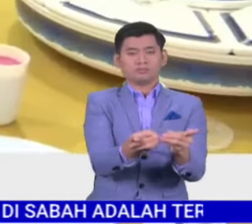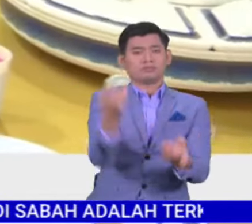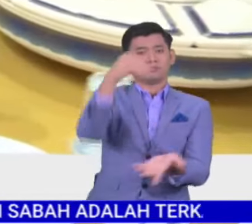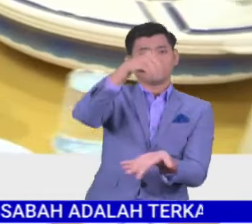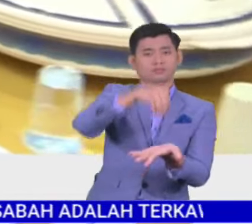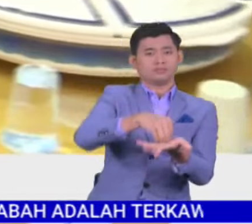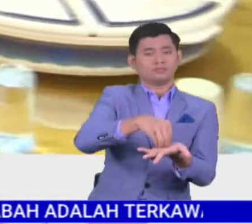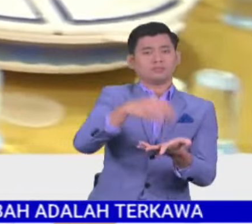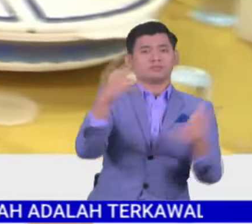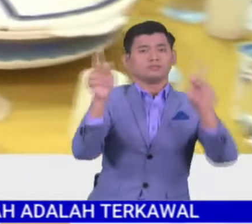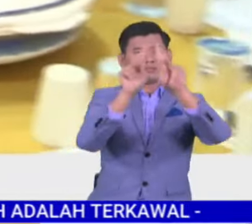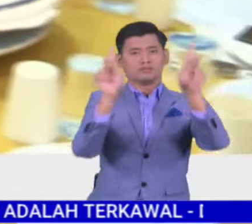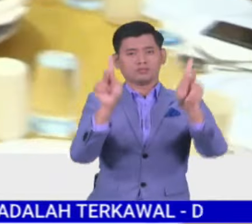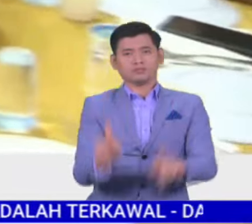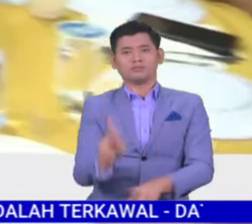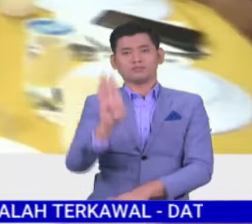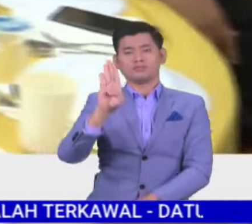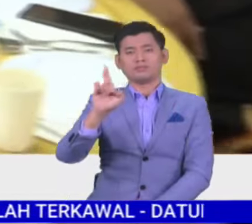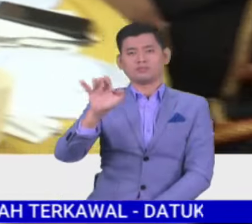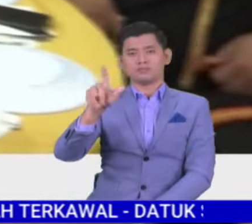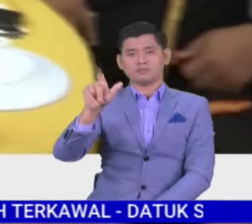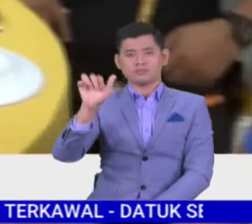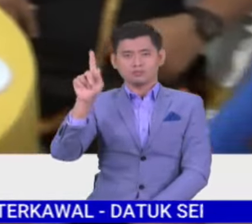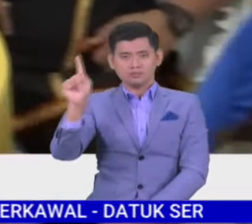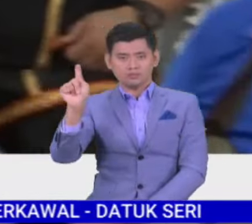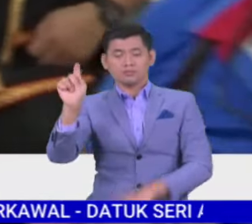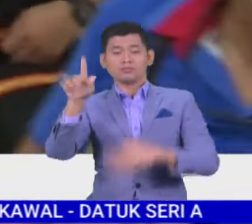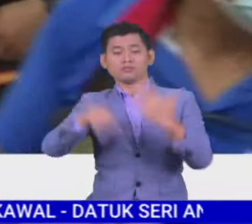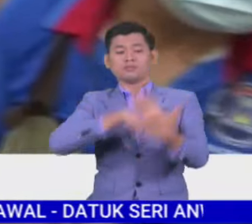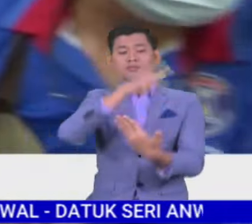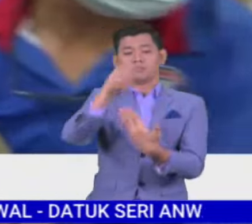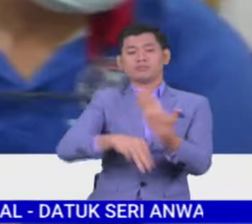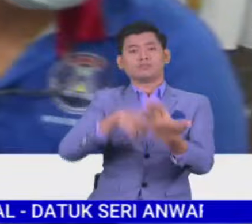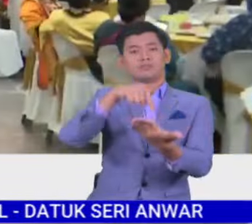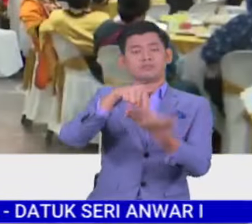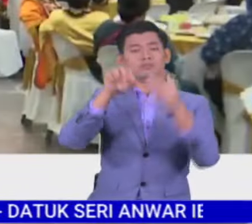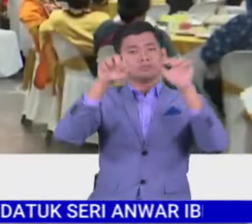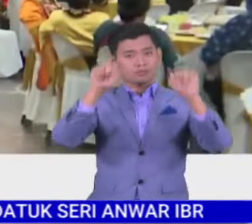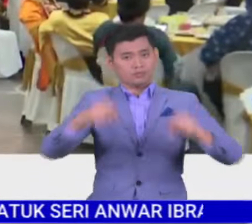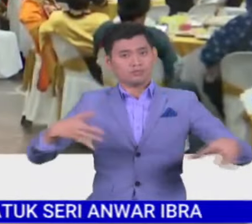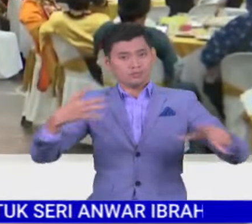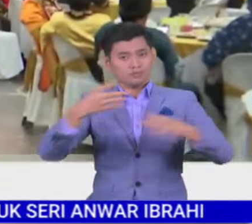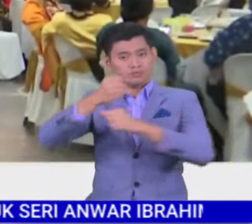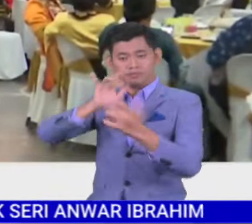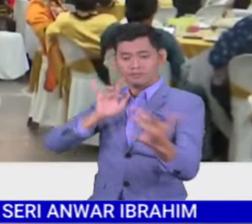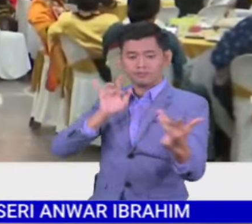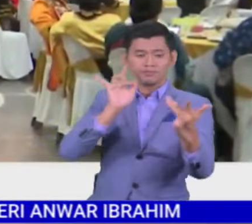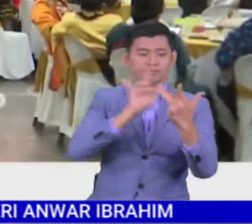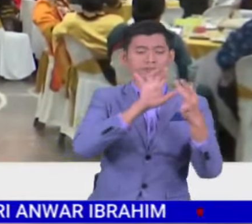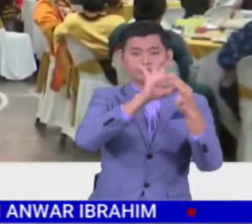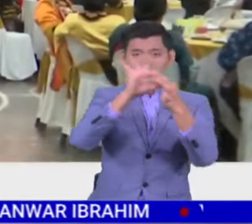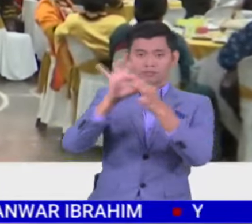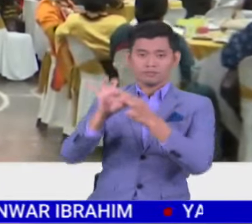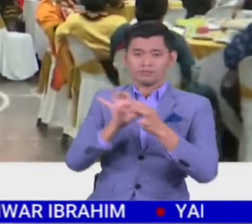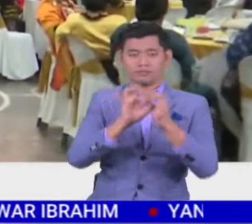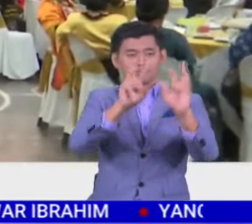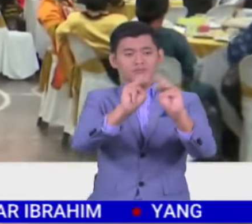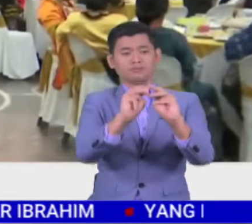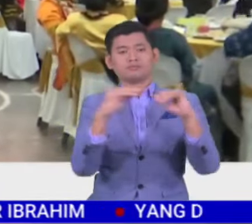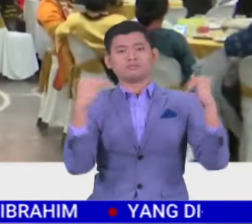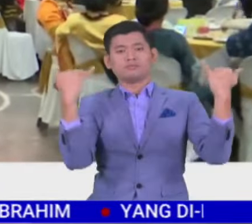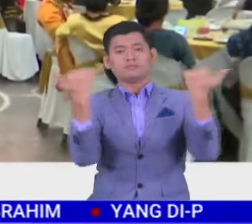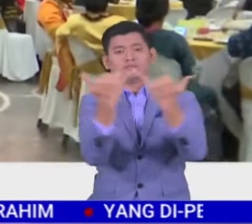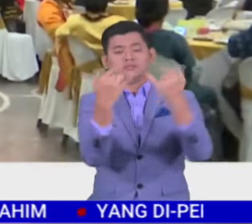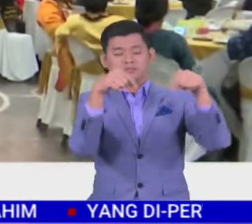belut sudah tentu dengan adanya program sedemikian bukan hanya dapat merapatkan lagi hubungan antara masyarakat di sini